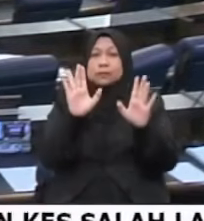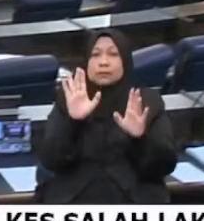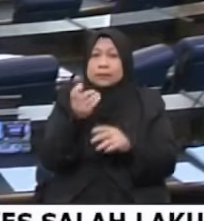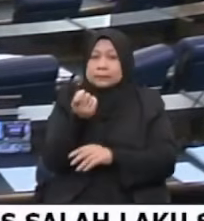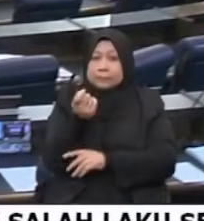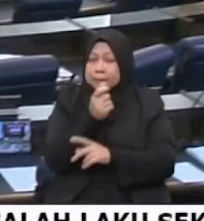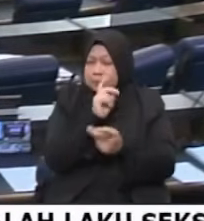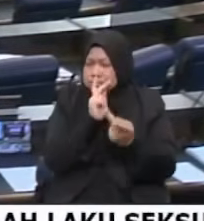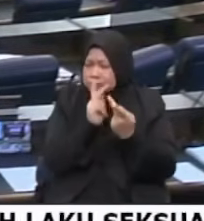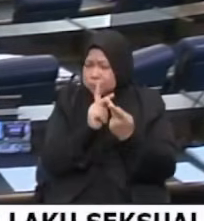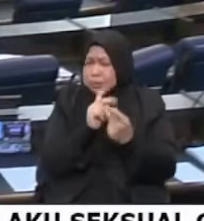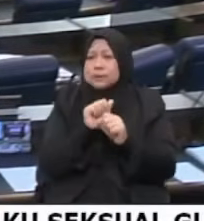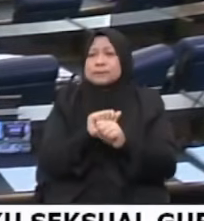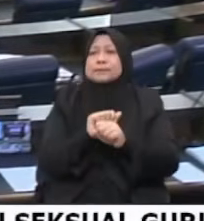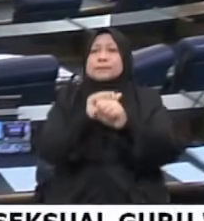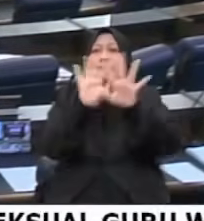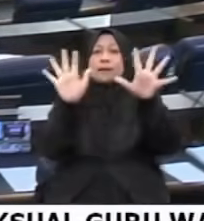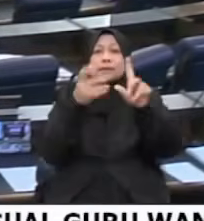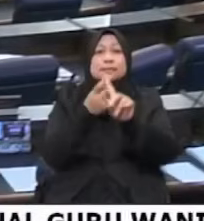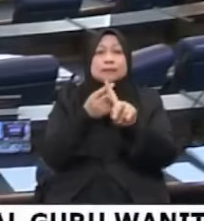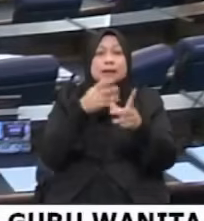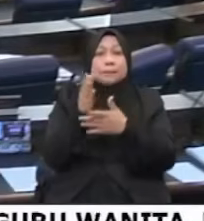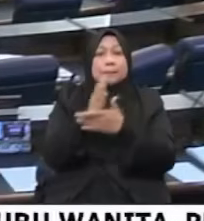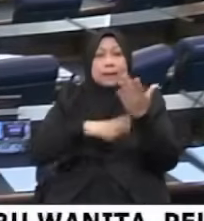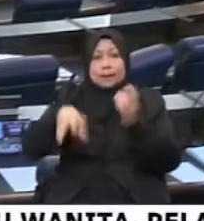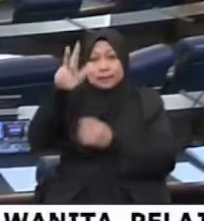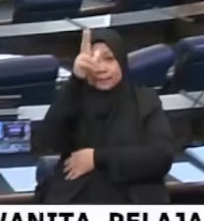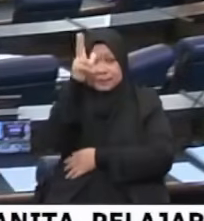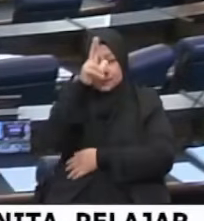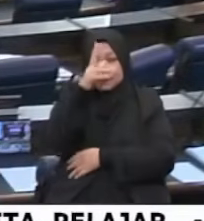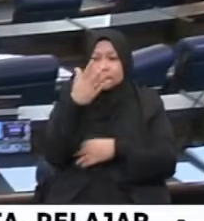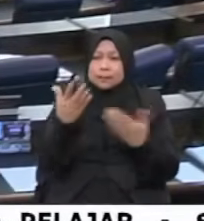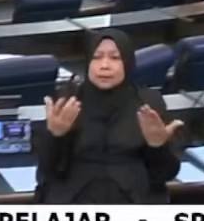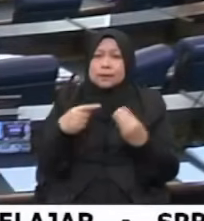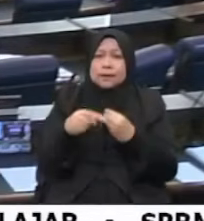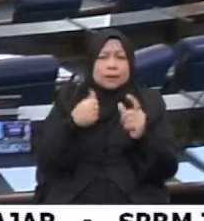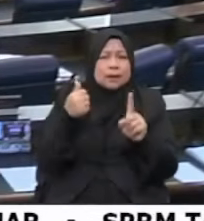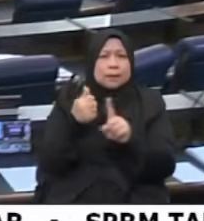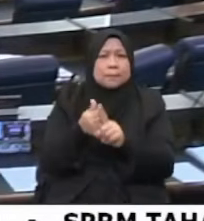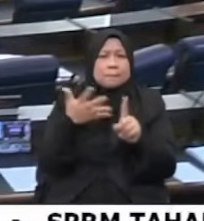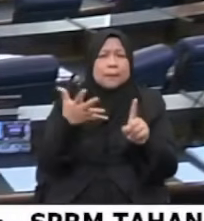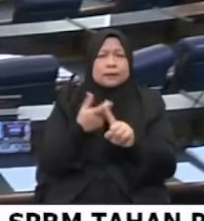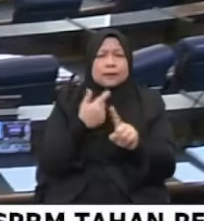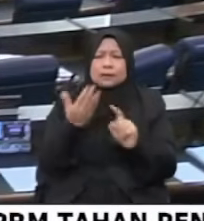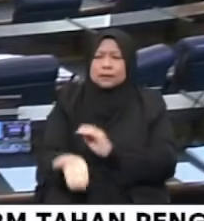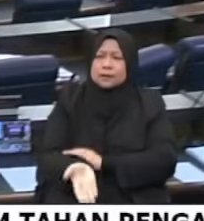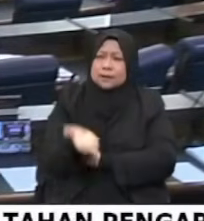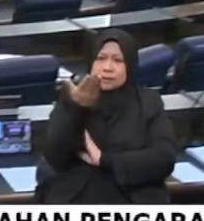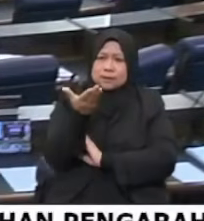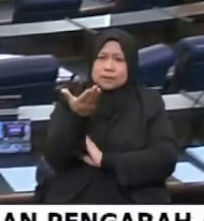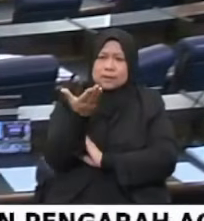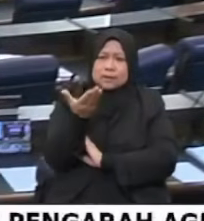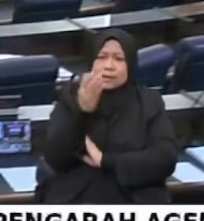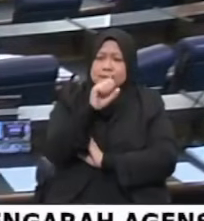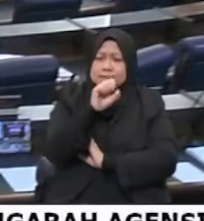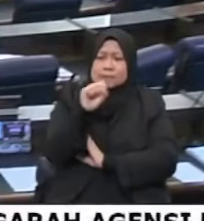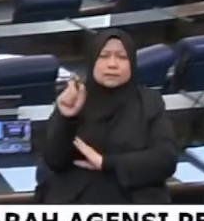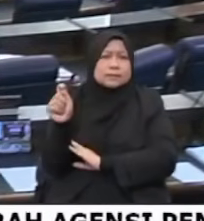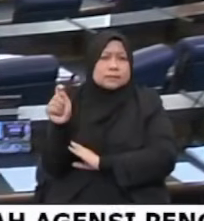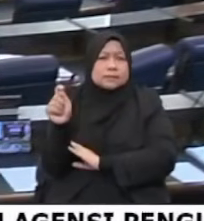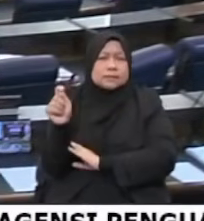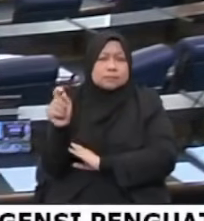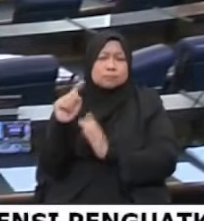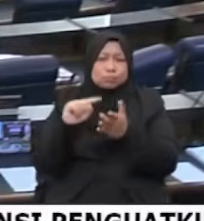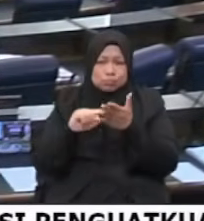dan juga secara jelas daripada pihak kerajaan impak daripada kenaikan sst yang